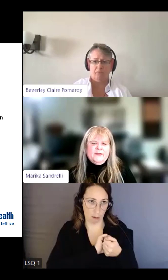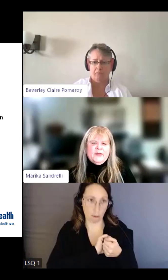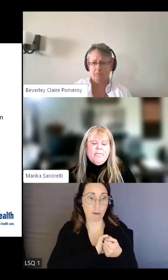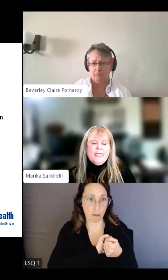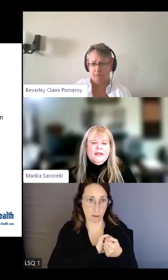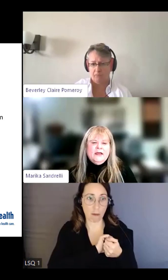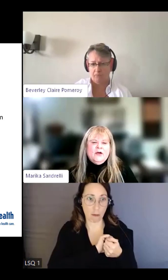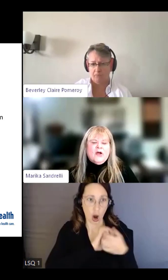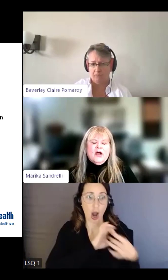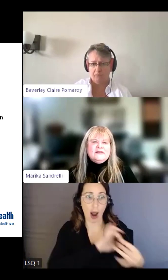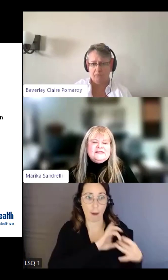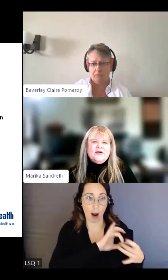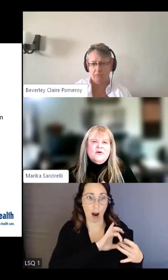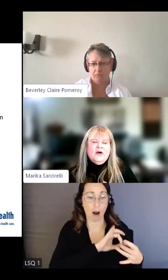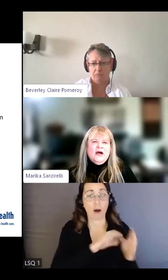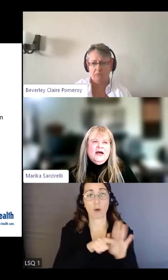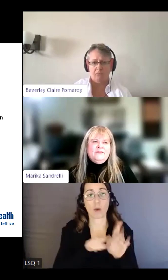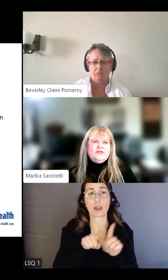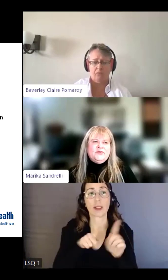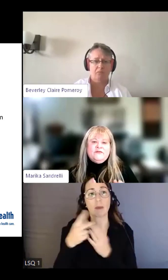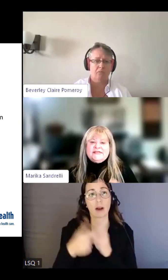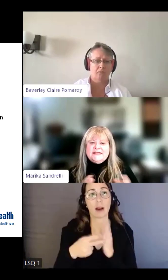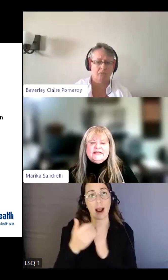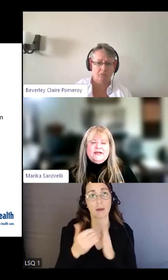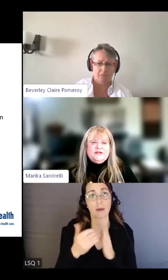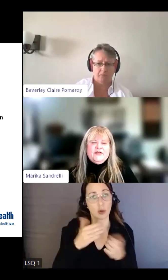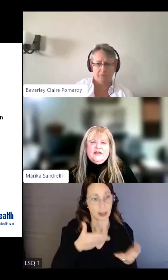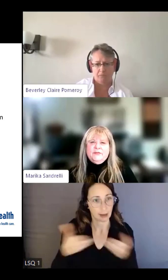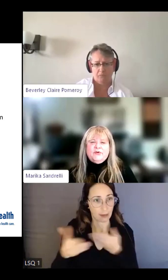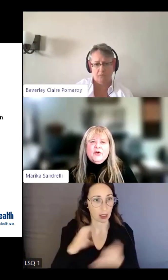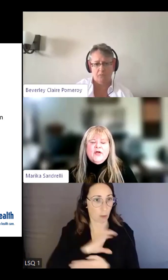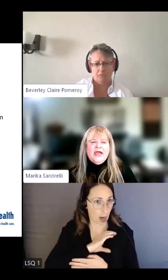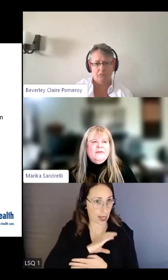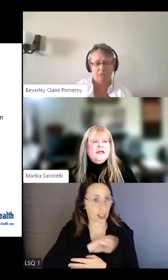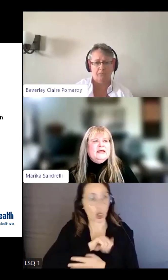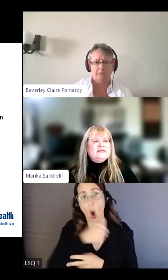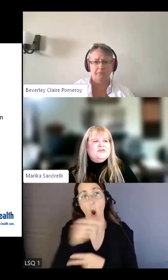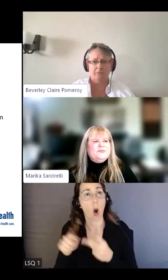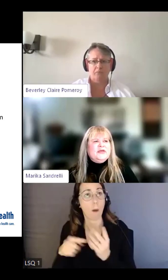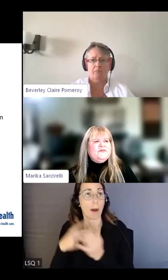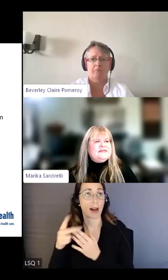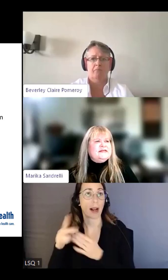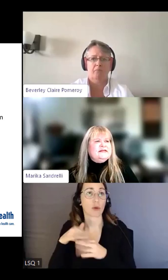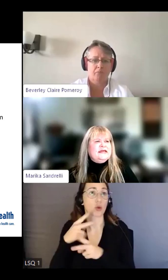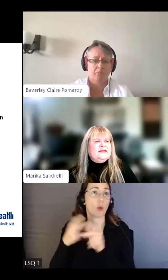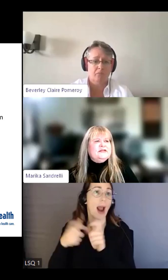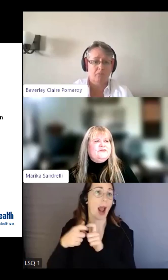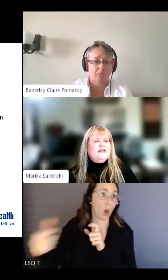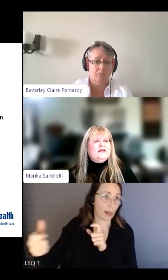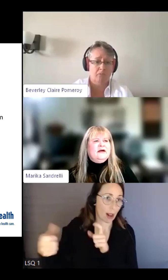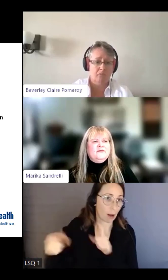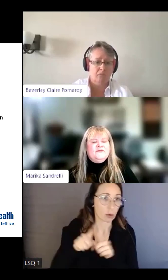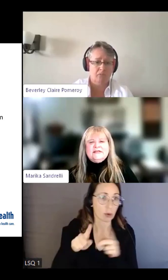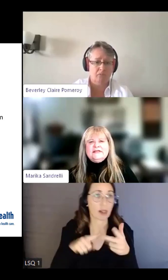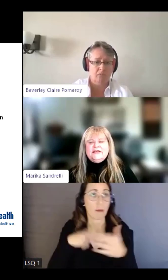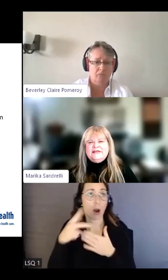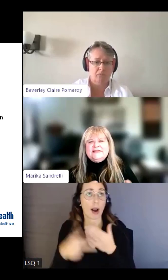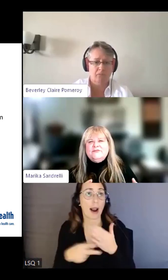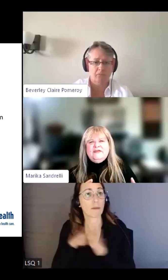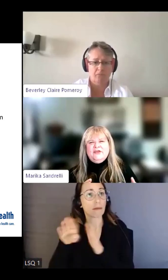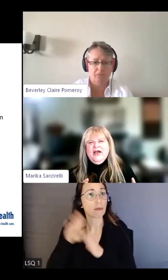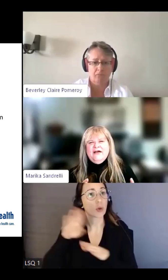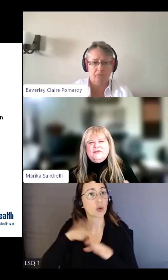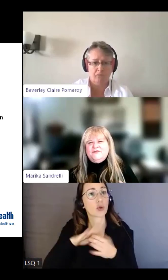terme. Nous avons un programme de développement des facilitateurs ou animateurs. Donc, pour être animateur, ça ne veut pas dire que vous devez